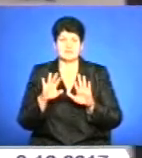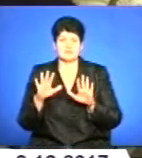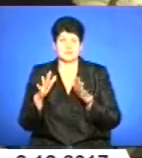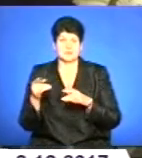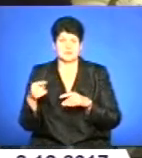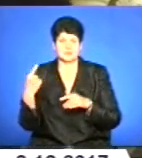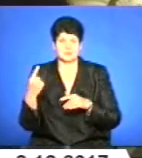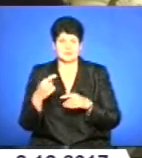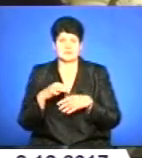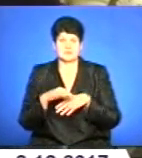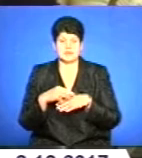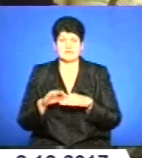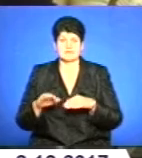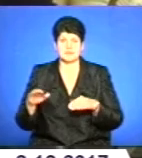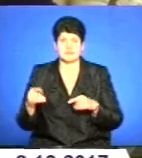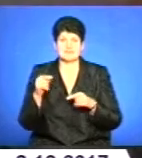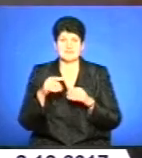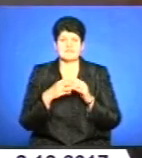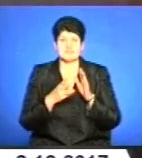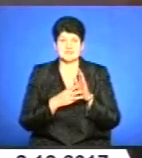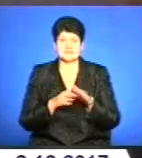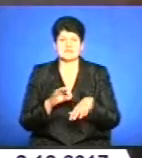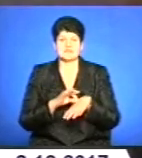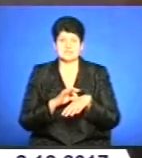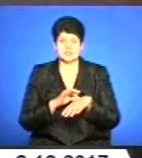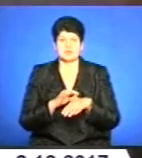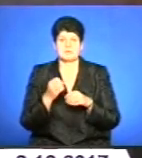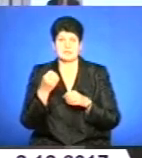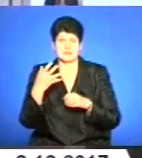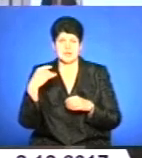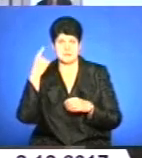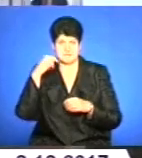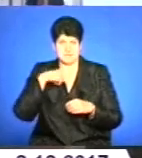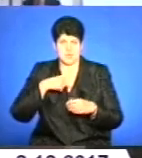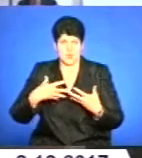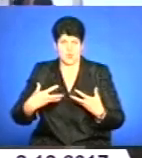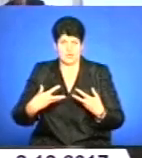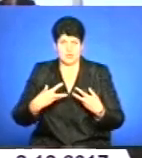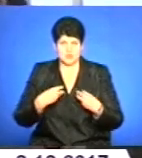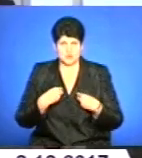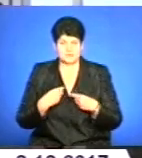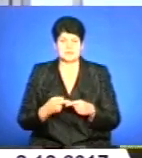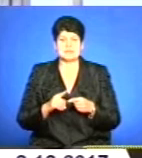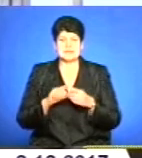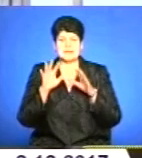над дітьми. З них 18 – фізичного насильства і 15 – психологічного. Це більш комплексний закон. Він